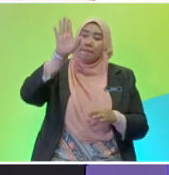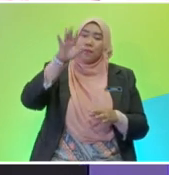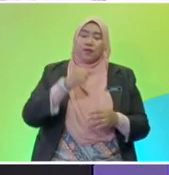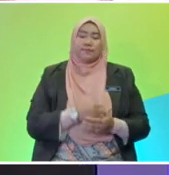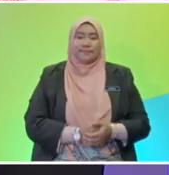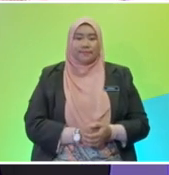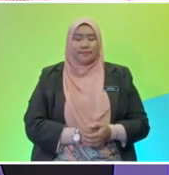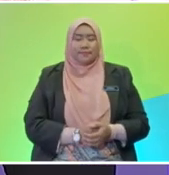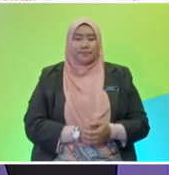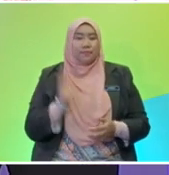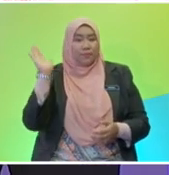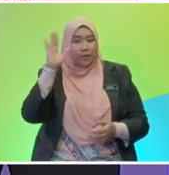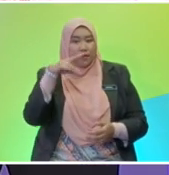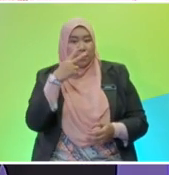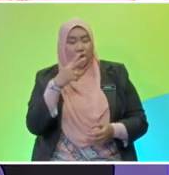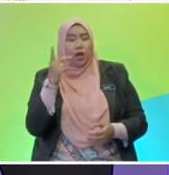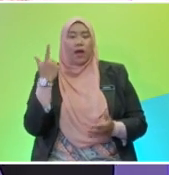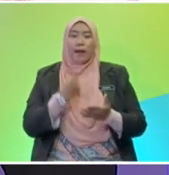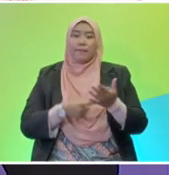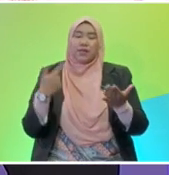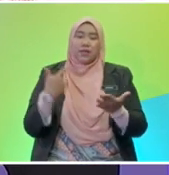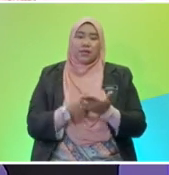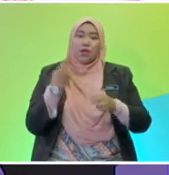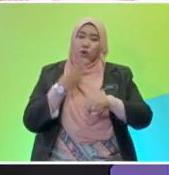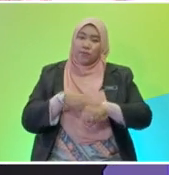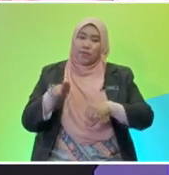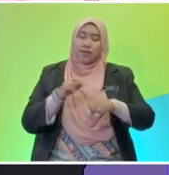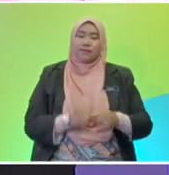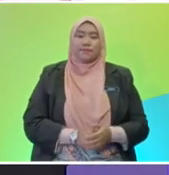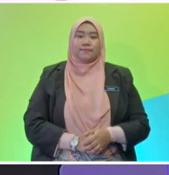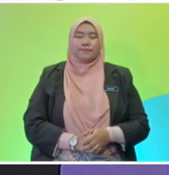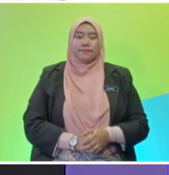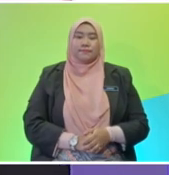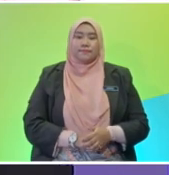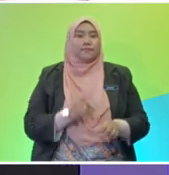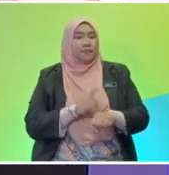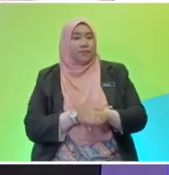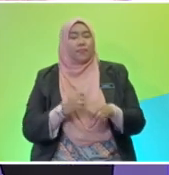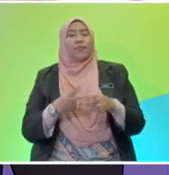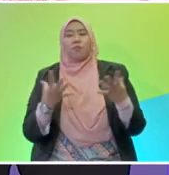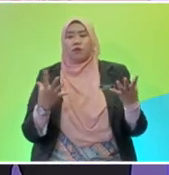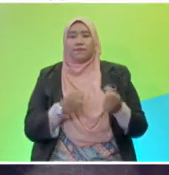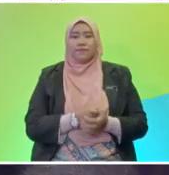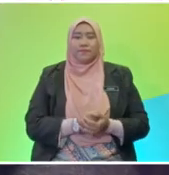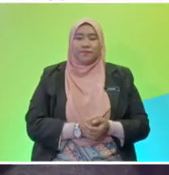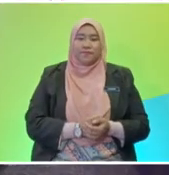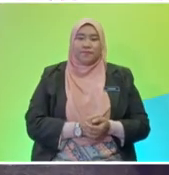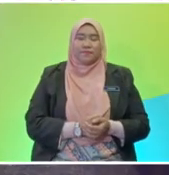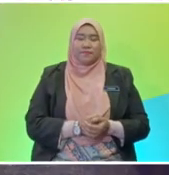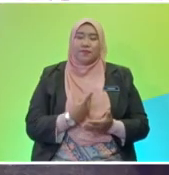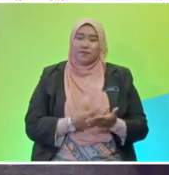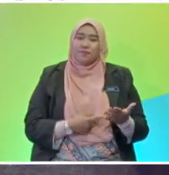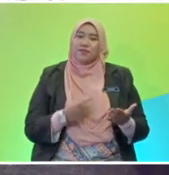jum kita lihat apalagi activity atau hobi yang selalu dilaksanakan pada waktu lapang Nah apa